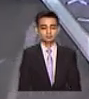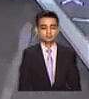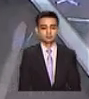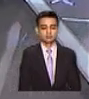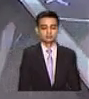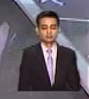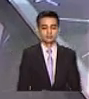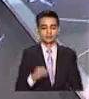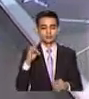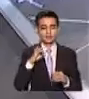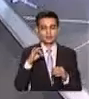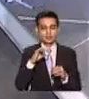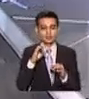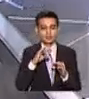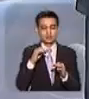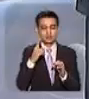История